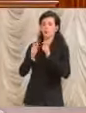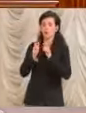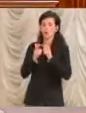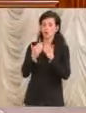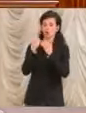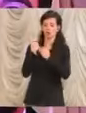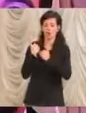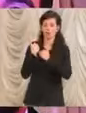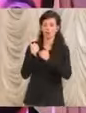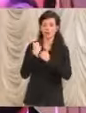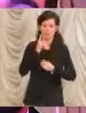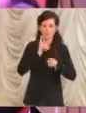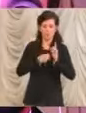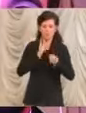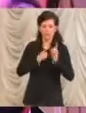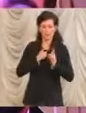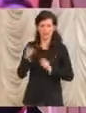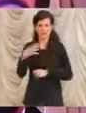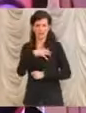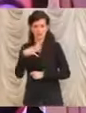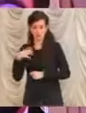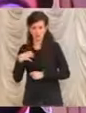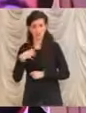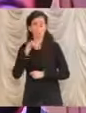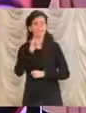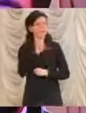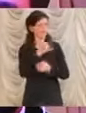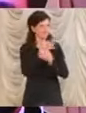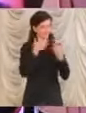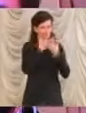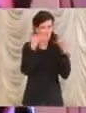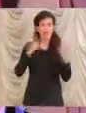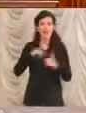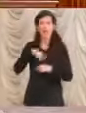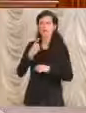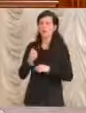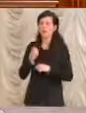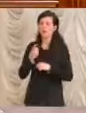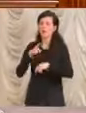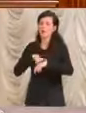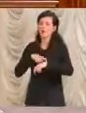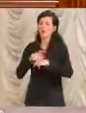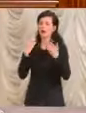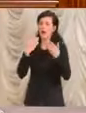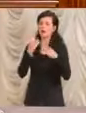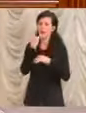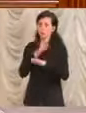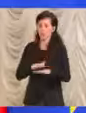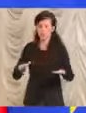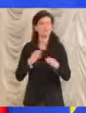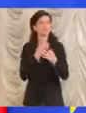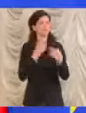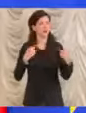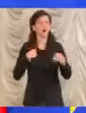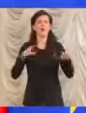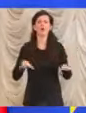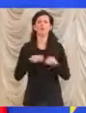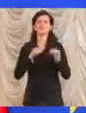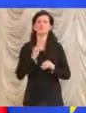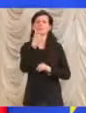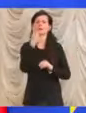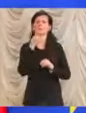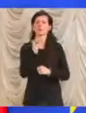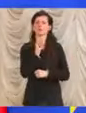indirizzo l'ora d'aria dei bambini e poi bambini allora iniziamo dalla prima che